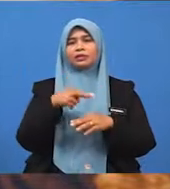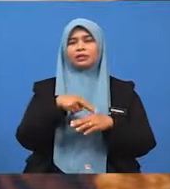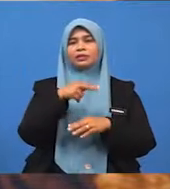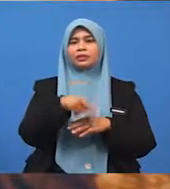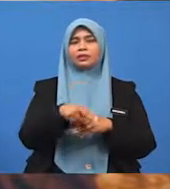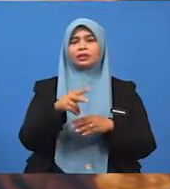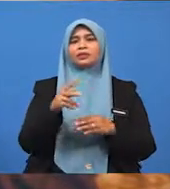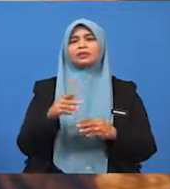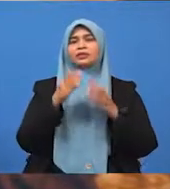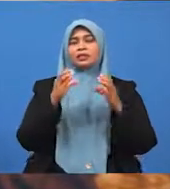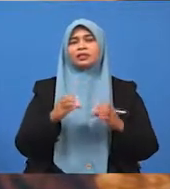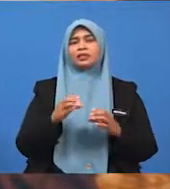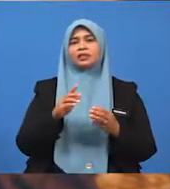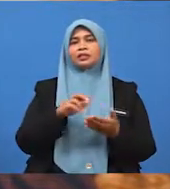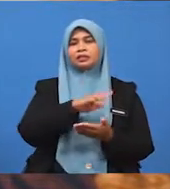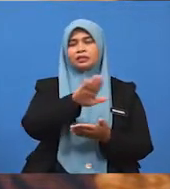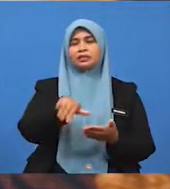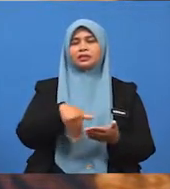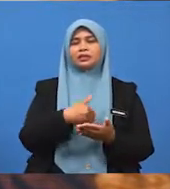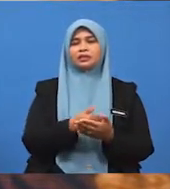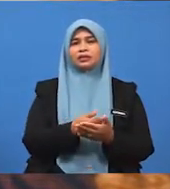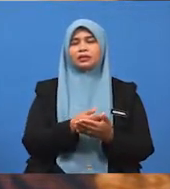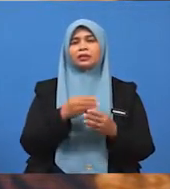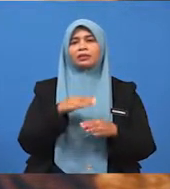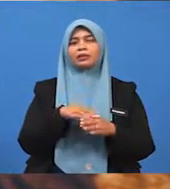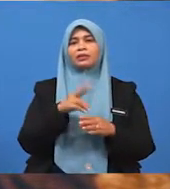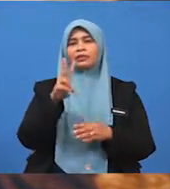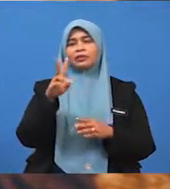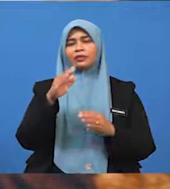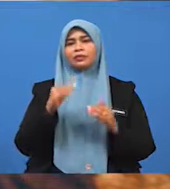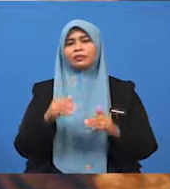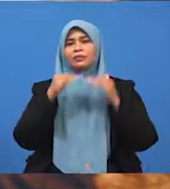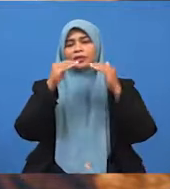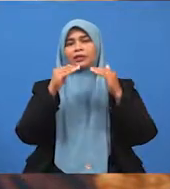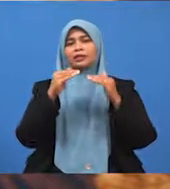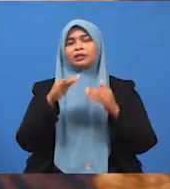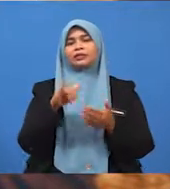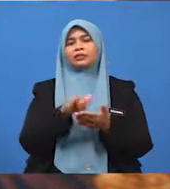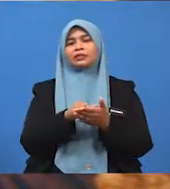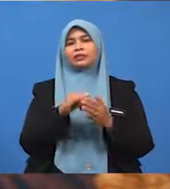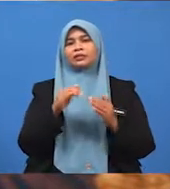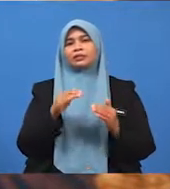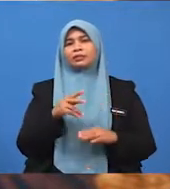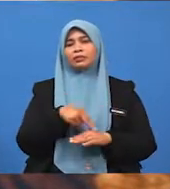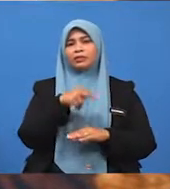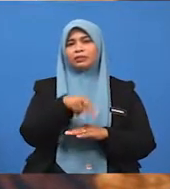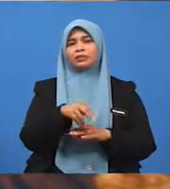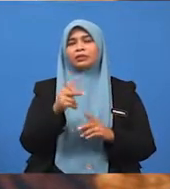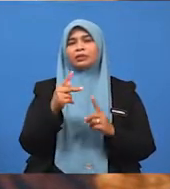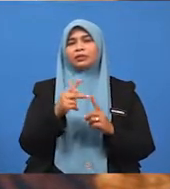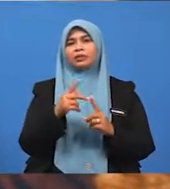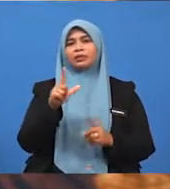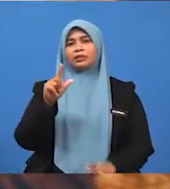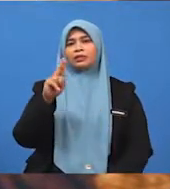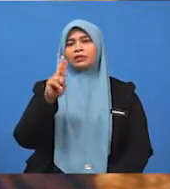Mahfuz dan peringkat kedua penurunan ke Baitul Izzah atau langit dunia. Inilah